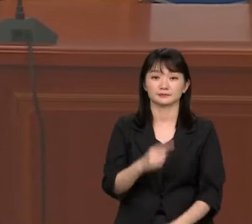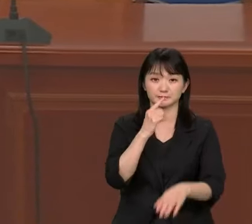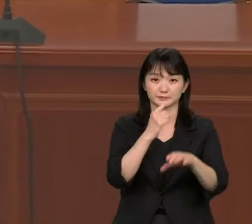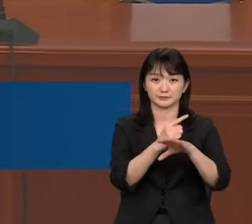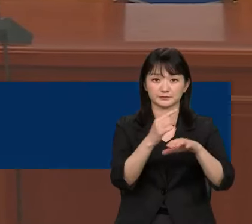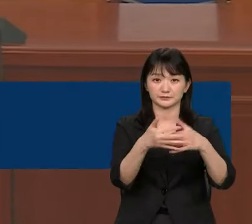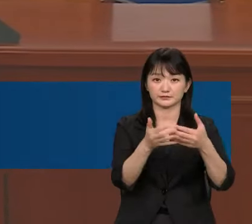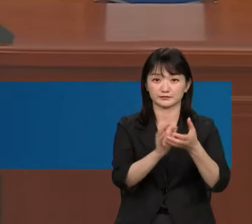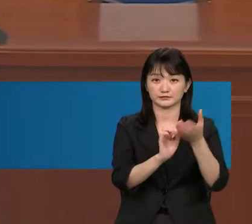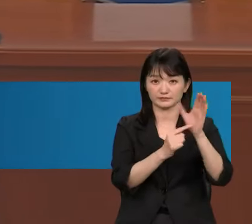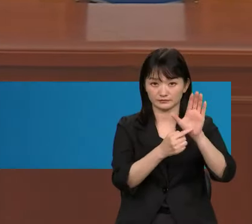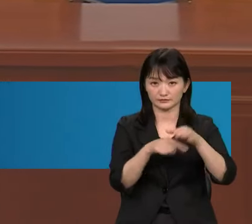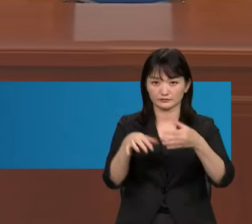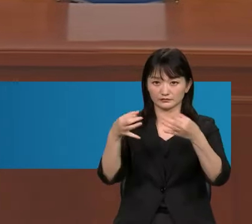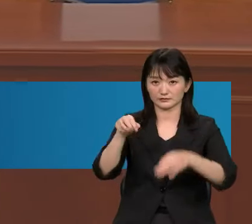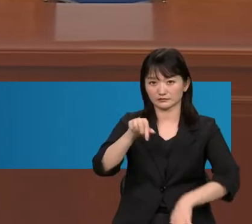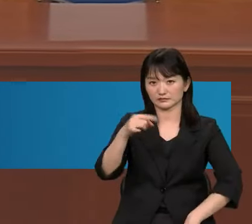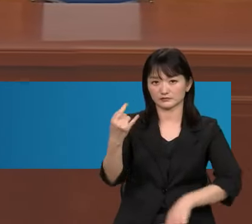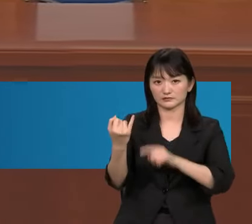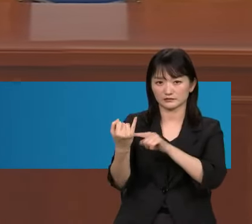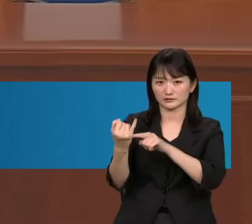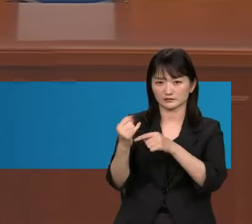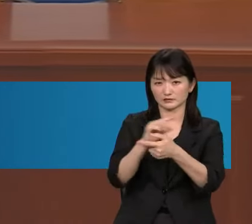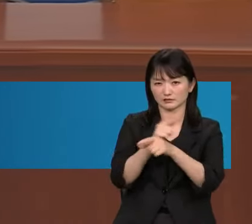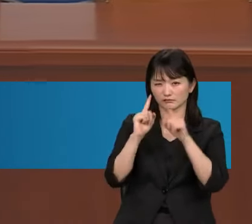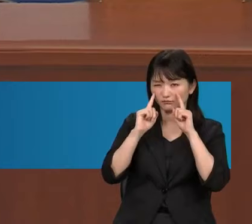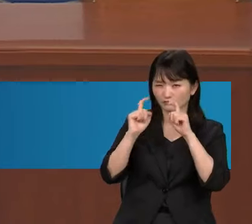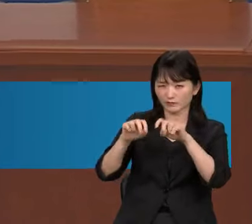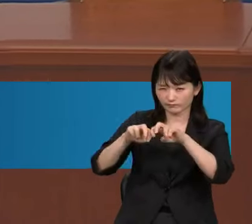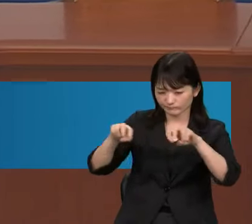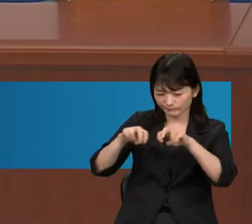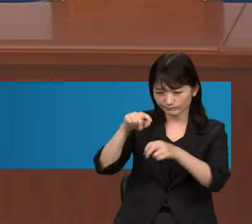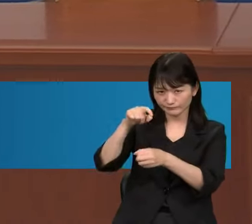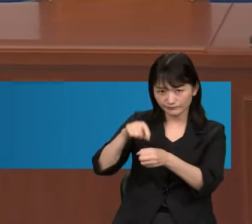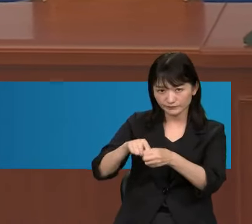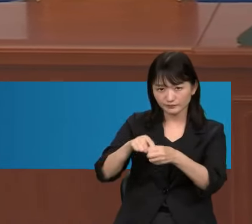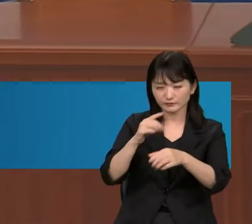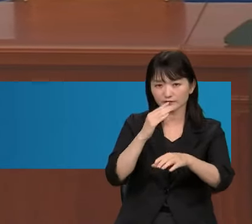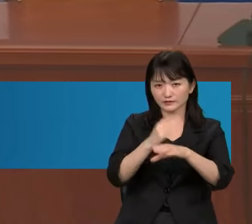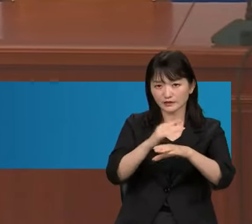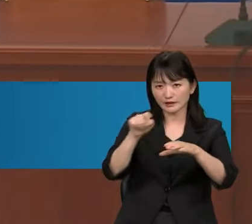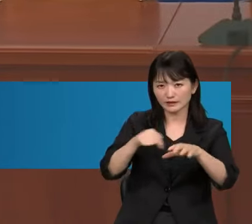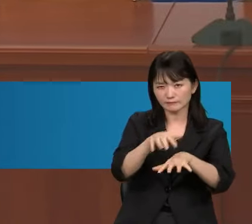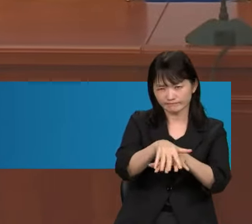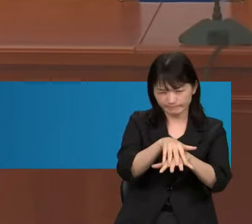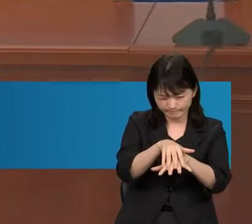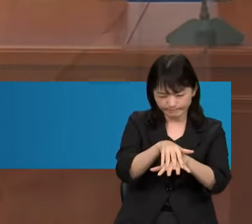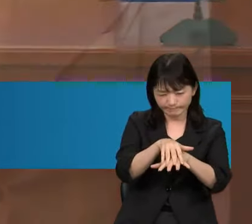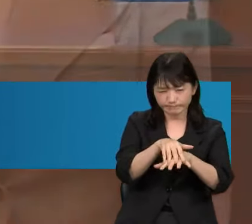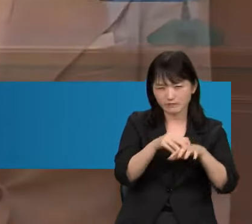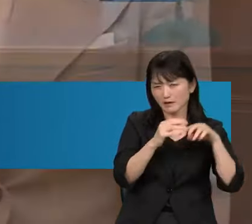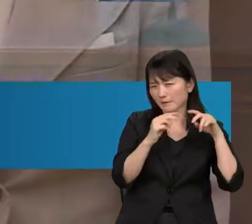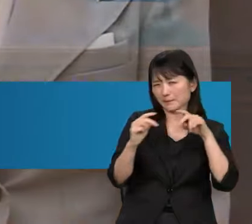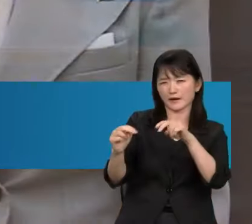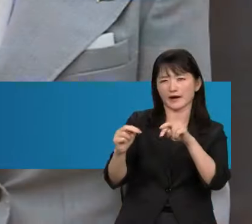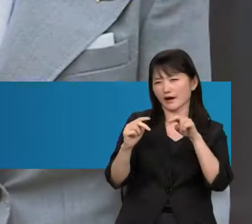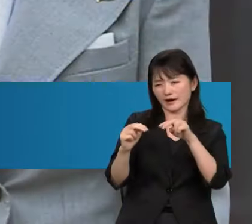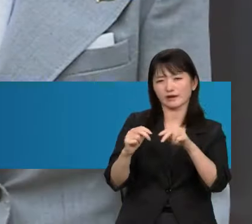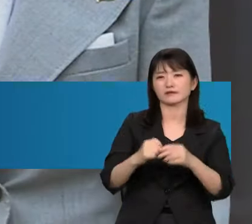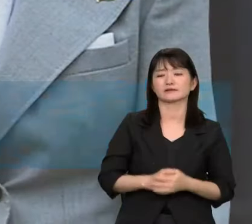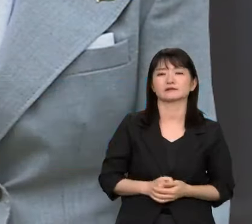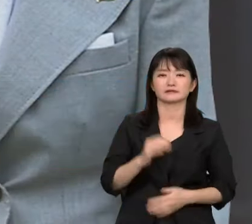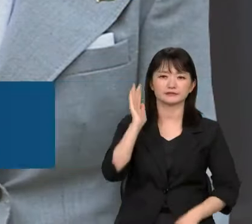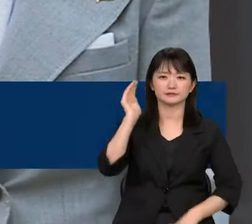민주당은 김건희 여사를 둘러싼 각종 의혹을 규명하기 위해 당내 TF를 꾸리겠다며 총공세에 나섰습니다. 이런